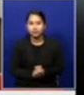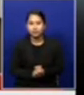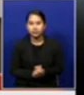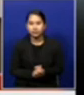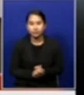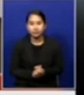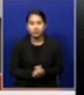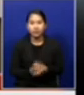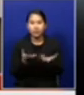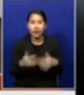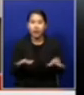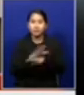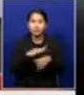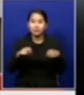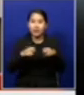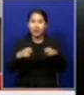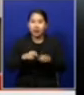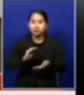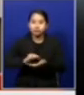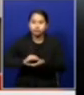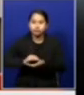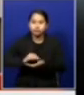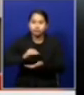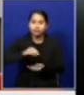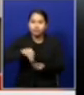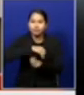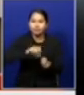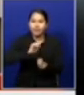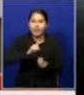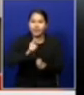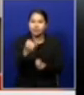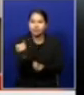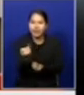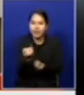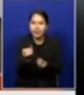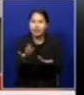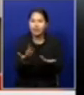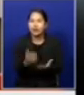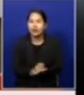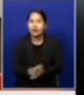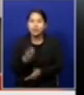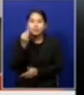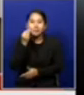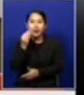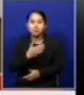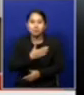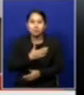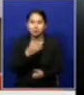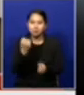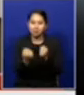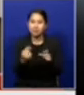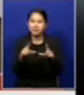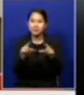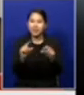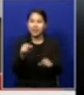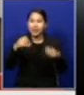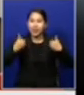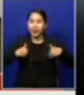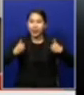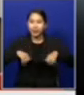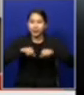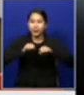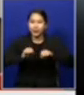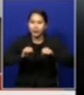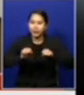มันก็เลยสะสมปัญหากันเศรษฐกิจในประเทศเริ่มแย่แล้วบ้านผมพี่น้องมาขับแท็กซี่ขับวินมอเตอร์ไซค์มาทำธุ